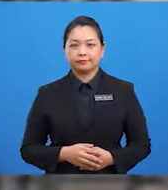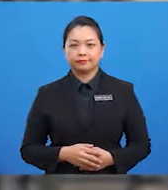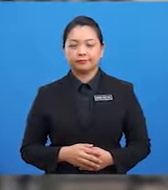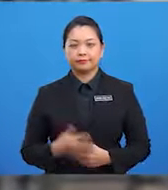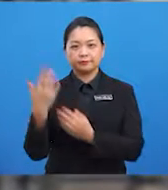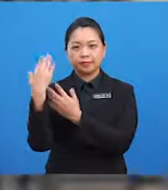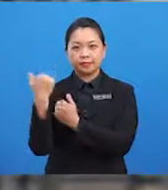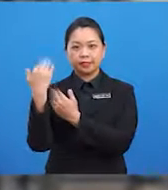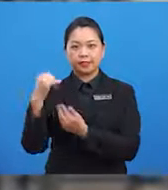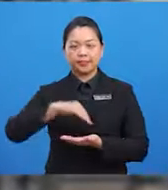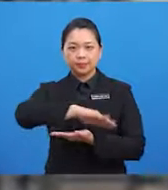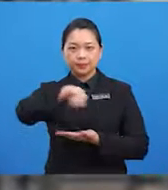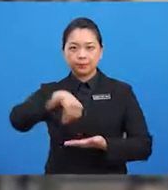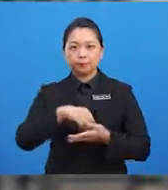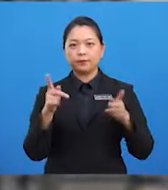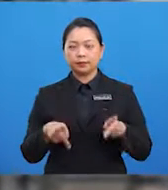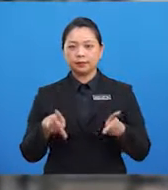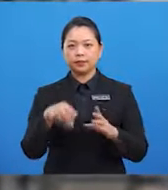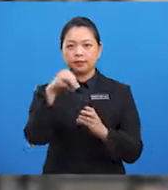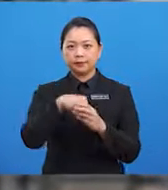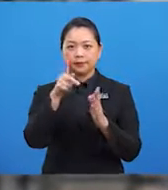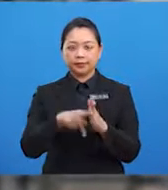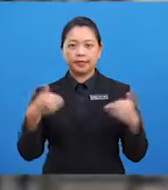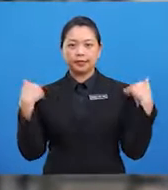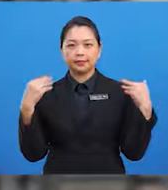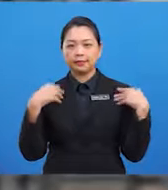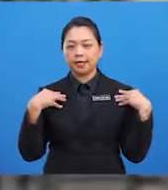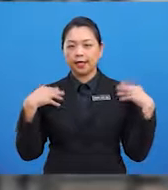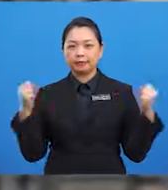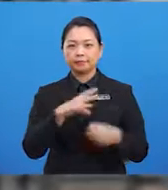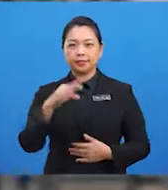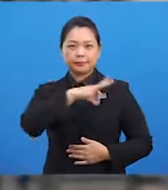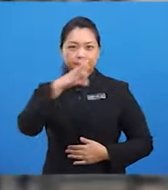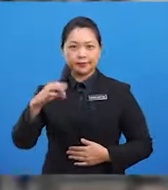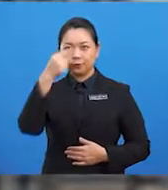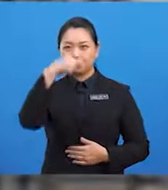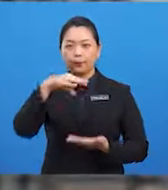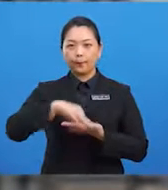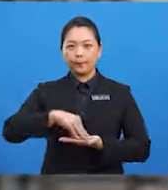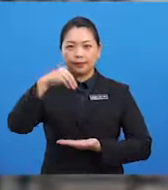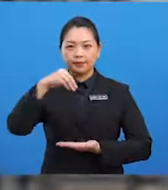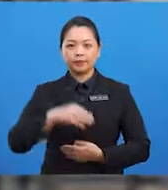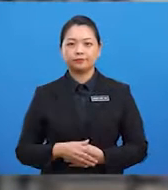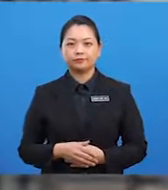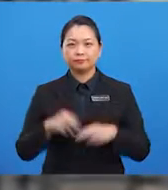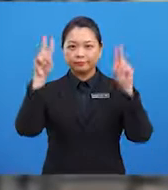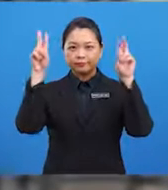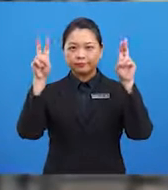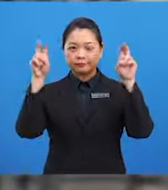Moga semua pelajar dalam keadaan sihat dan bersemangat untuk mempelajari